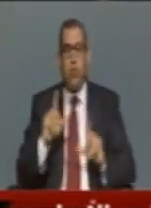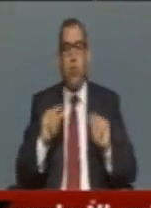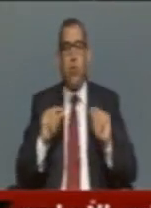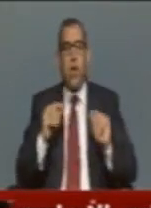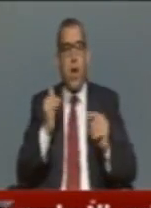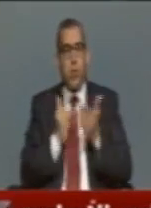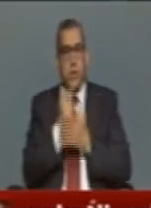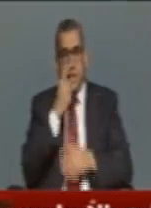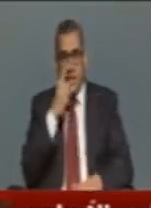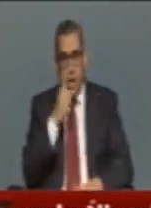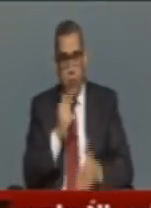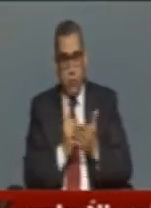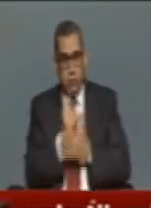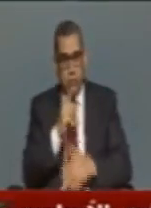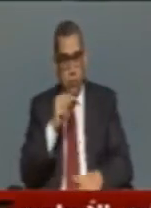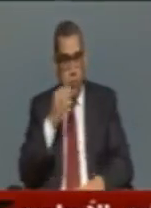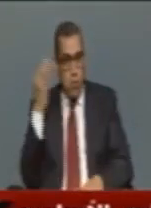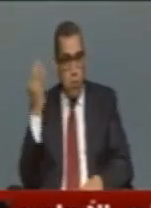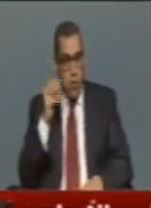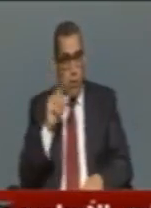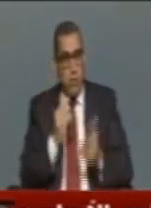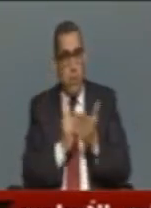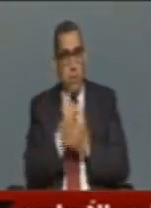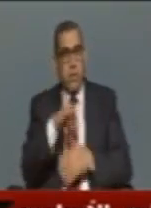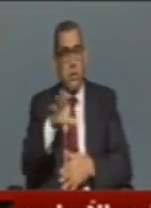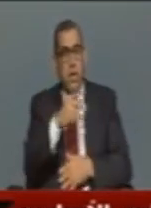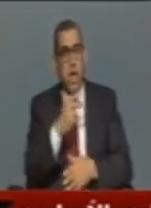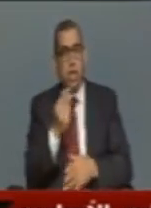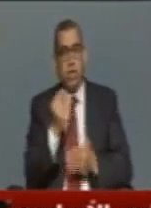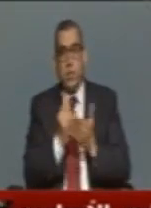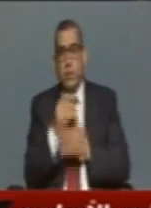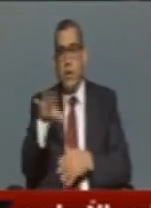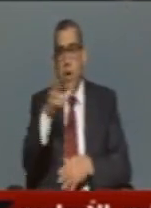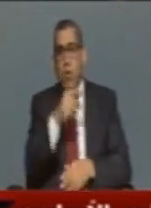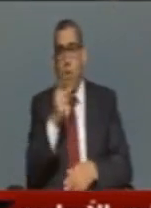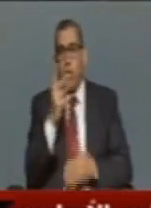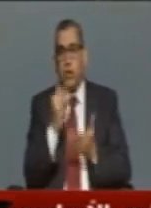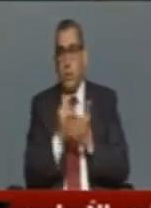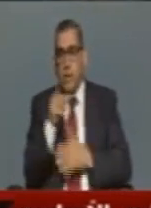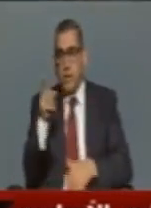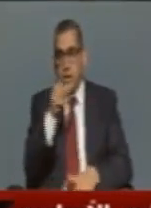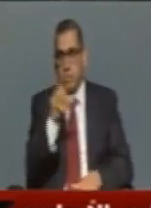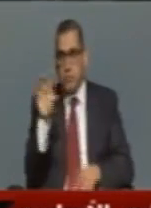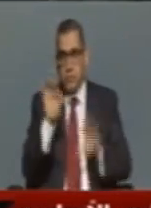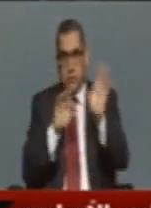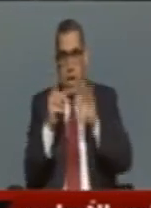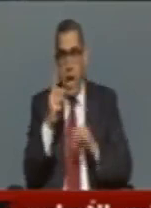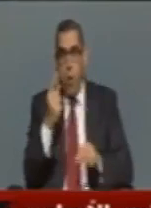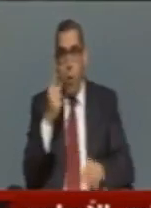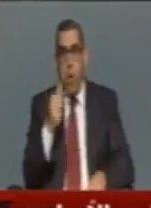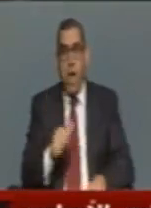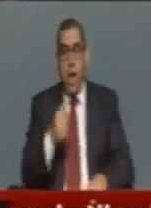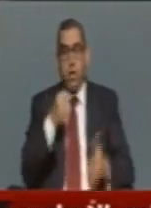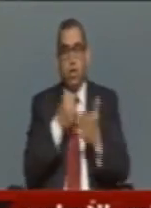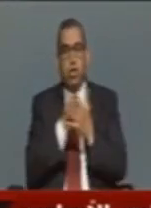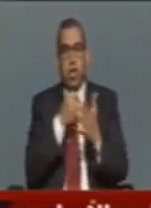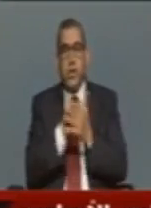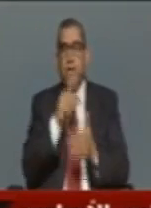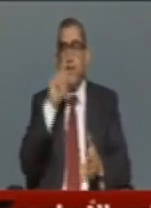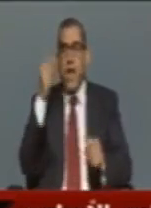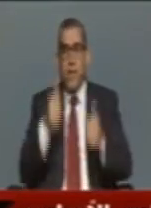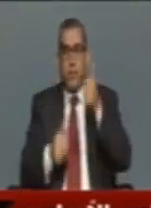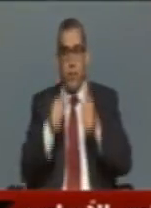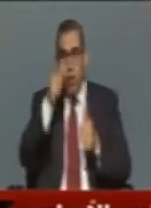ثانوي استم من كل العشرين مدرسة، 21 مدرسة مع الحاصلين على جوائز عالمية في العلوم